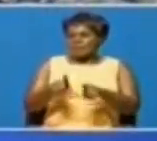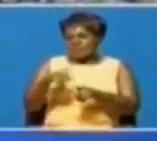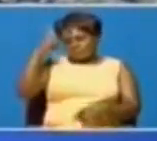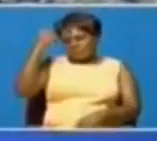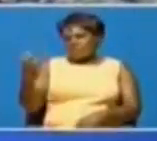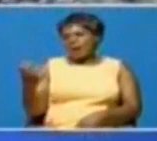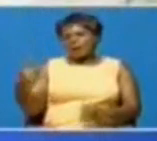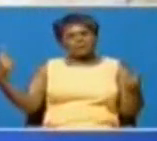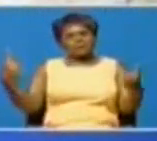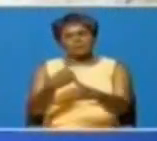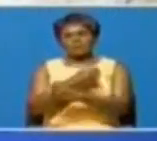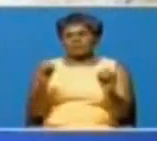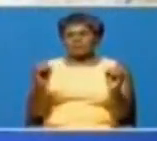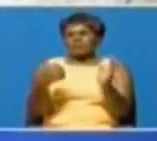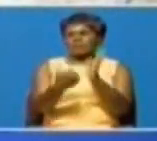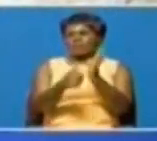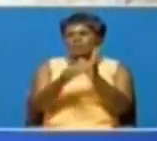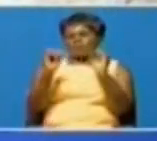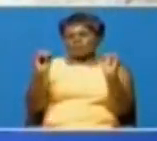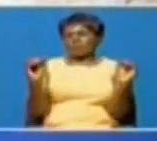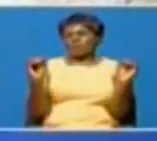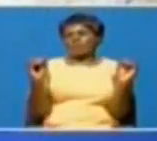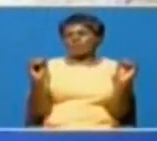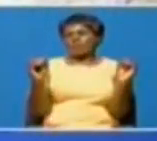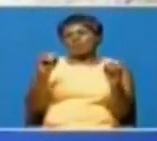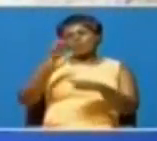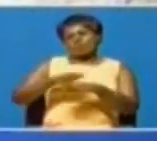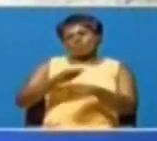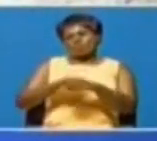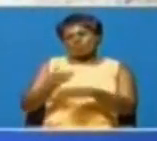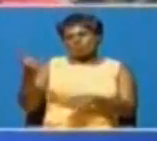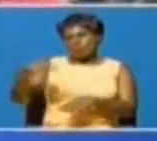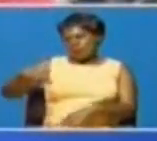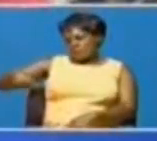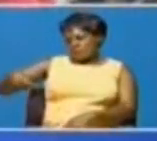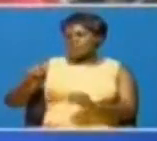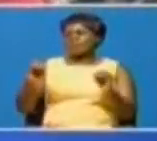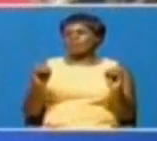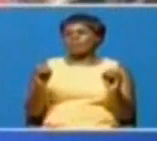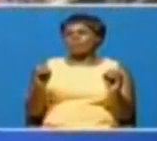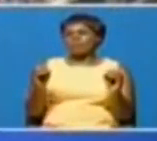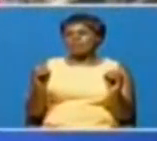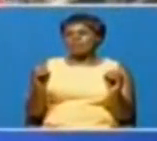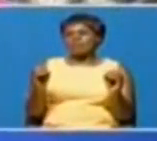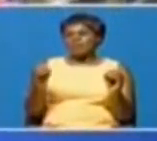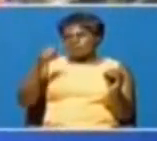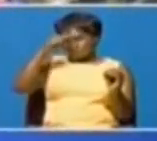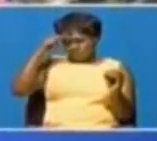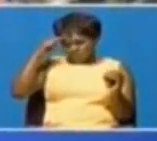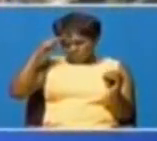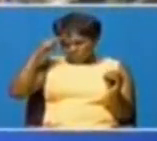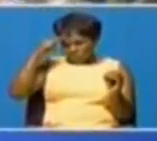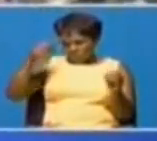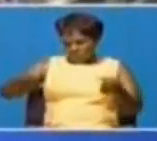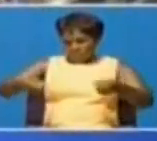things are no different. Sioni shida sana kwa hata ni mzuri wasoe kukuyanga na karatasi na hiyo ngunia. Sababu akikuja na hiyo